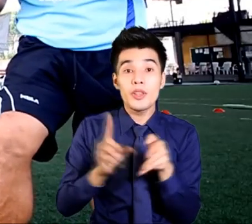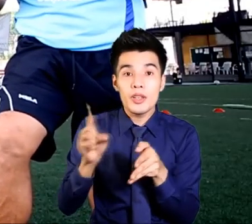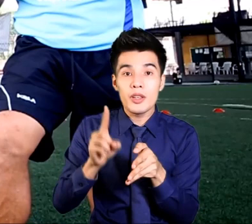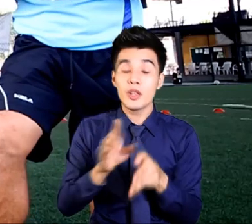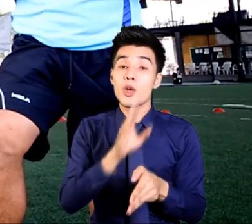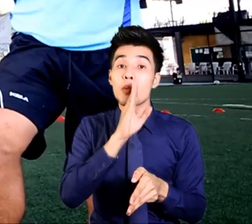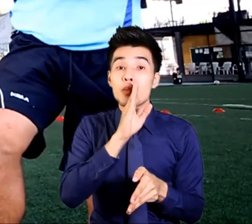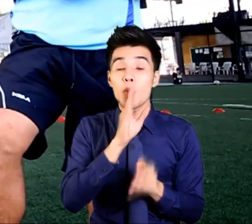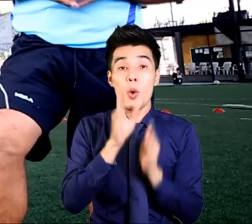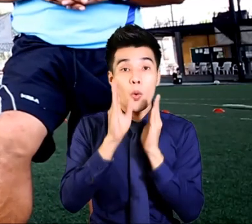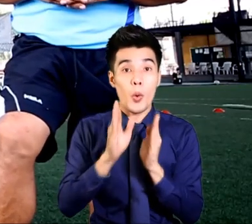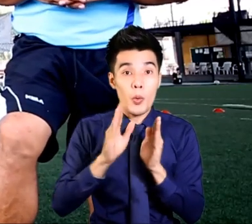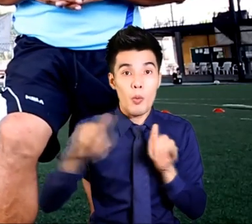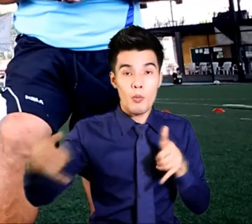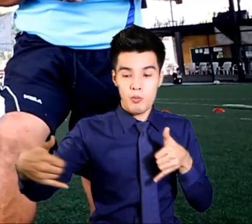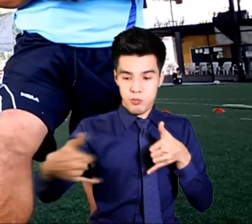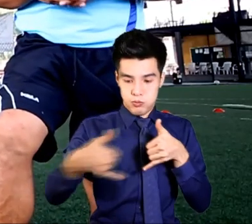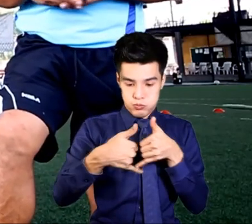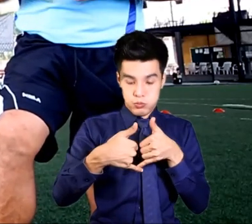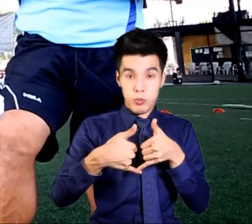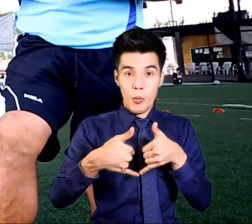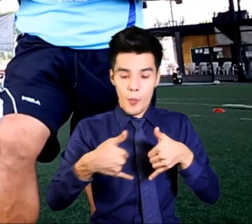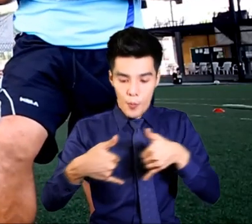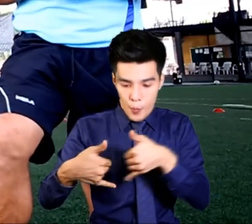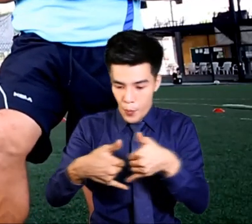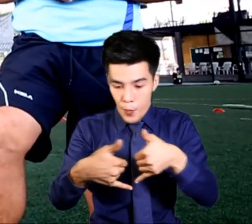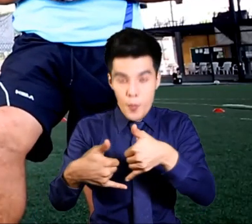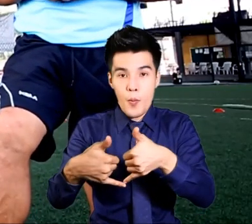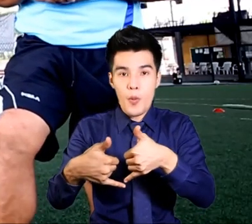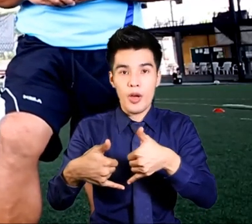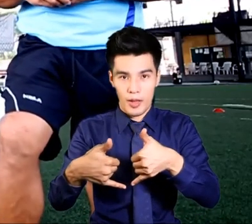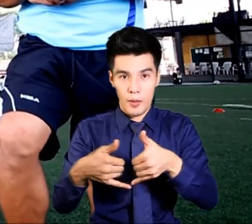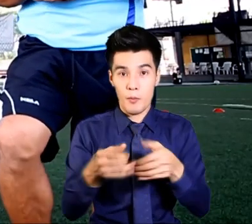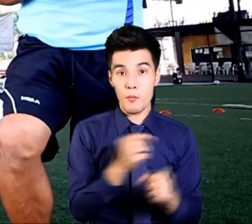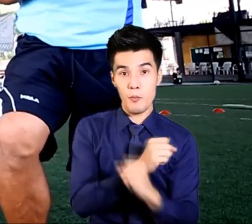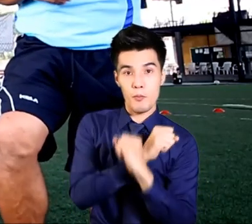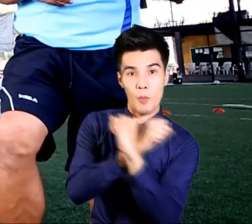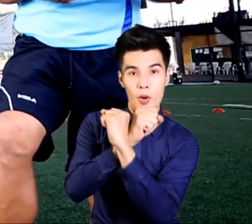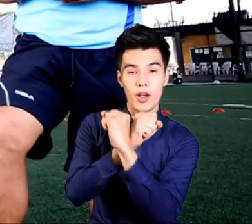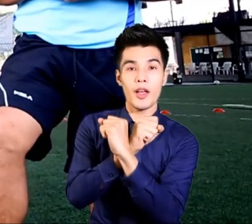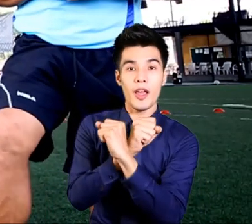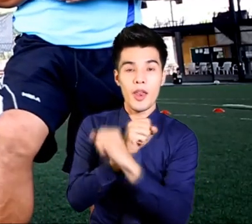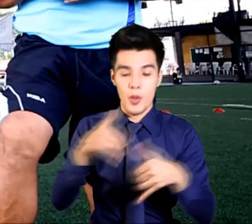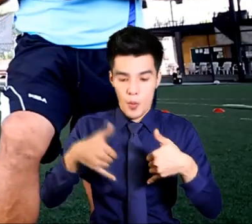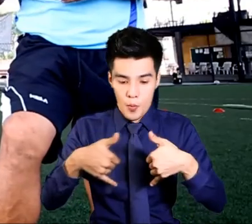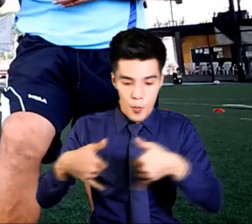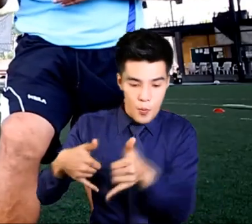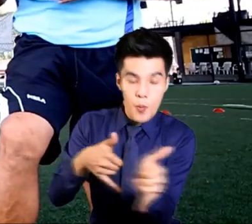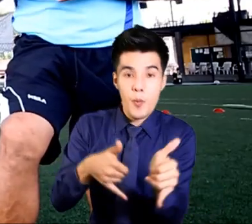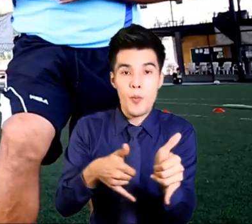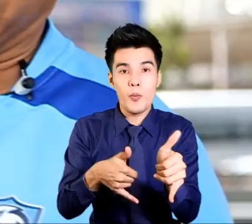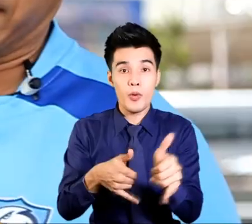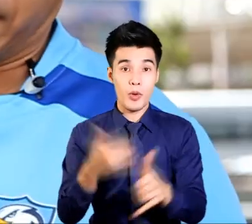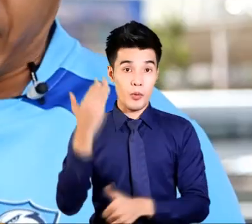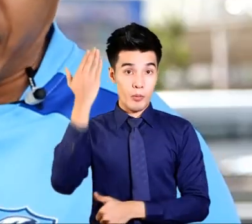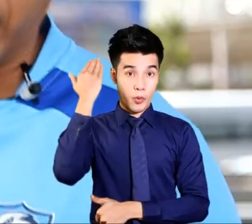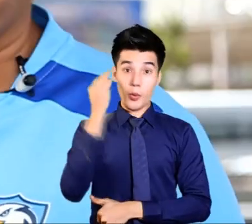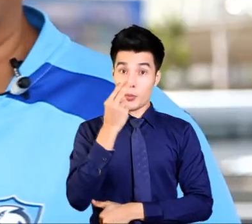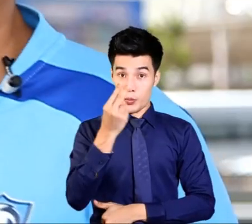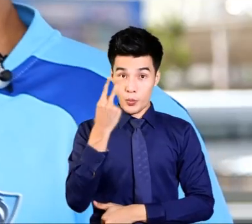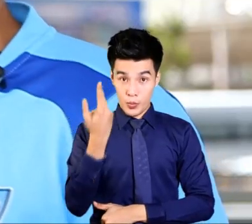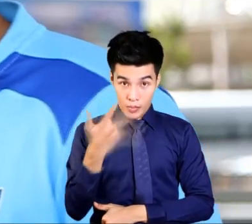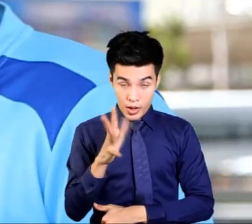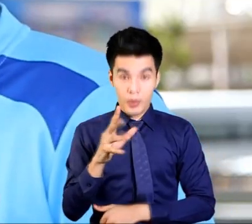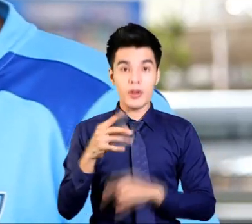การที่จะหนีประกบผู้ต่อสู้ด้วยการเลี้ยงฟุตบอลนะครับเพราะะนั้นในคลิปที่แล้วเราเราเลี้ยงฟุบอลด้วยการใช้ข้าง